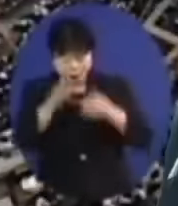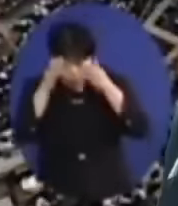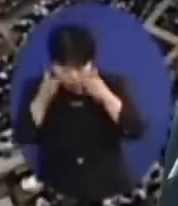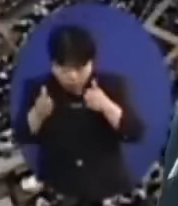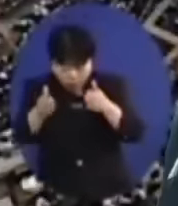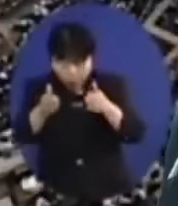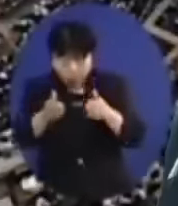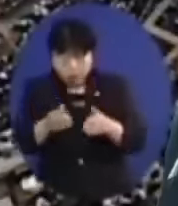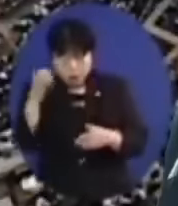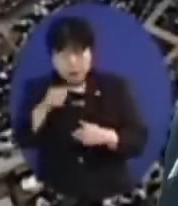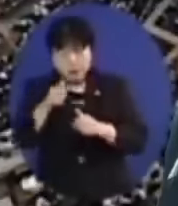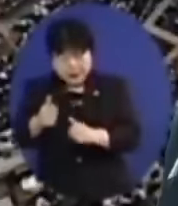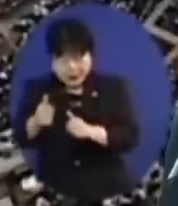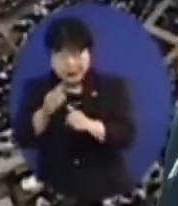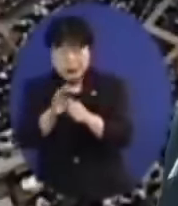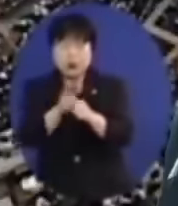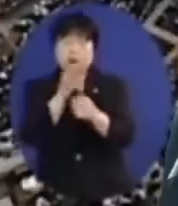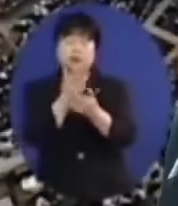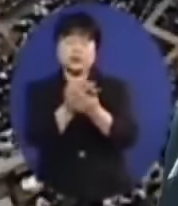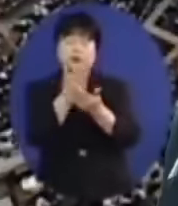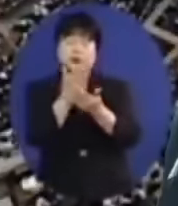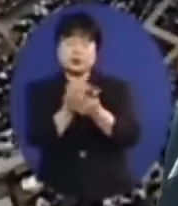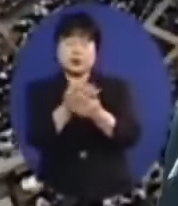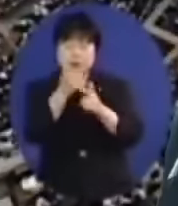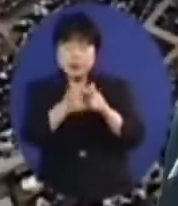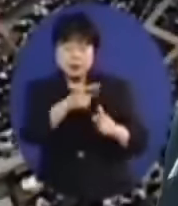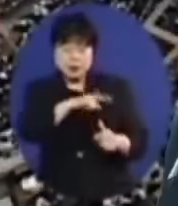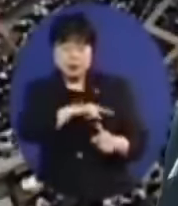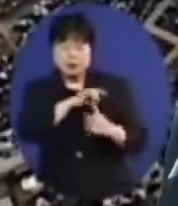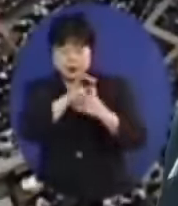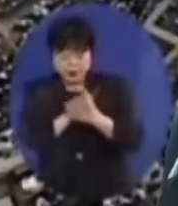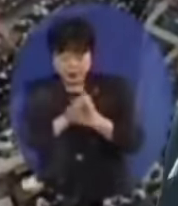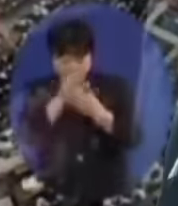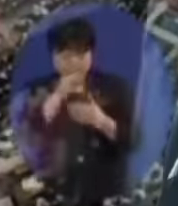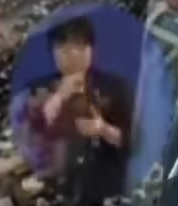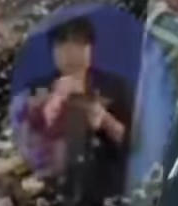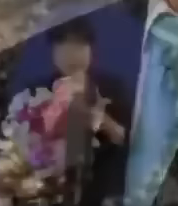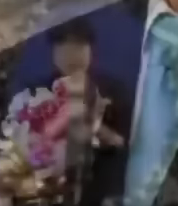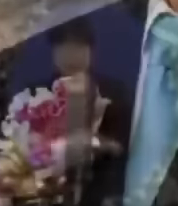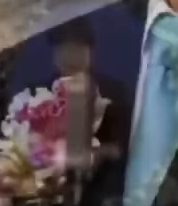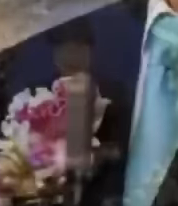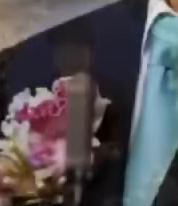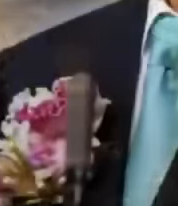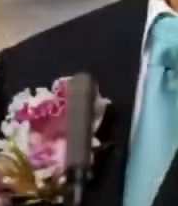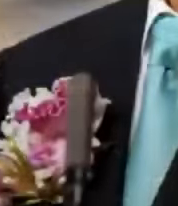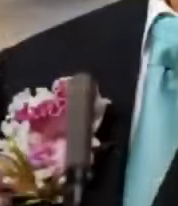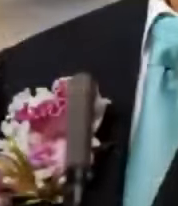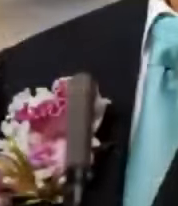성령의 인도를 따르게 하여 주시옵소서. 예수님 이름으로 기도드립니다. 아멘.